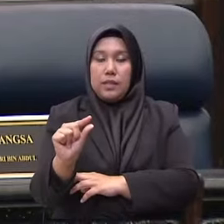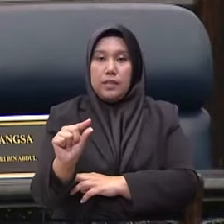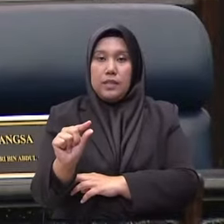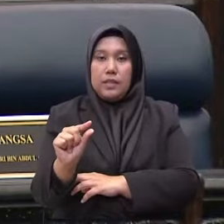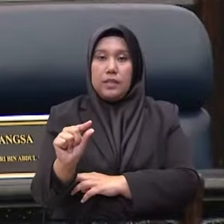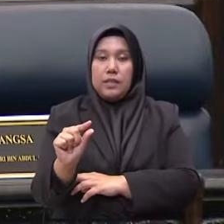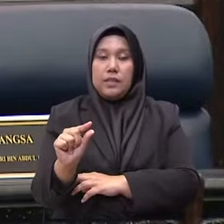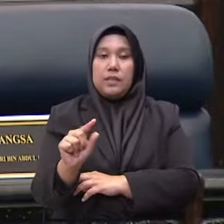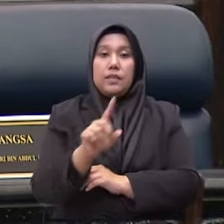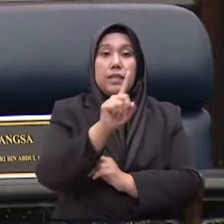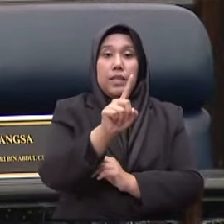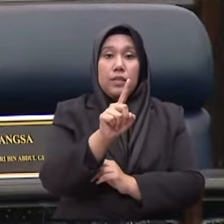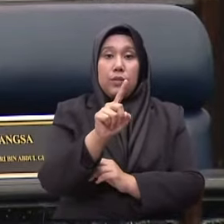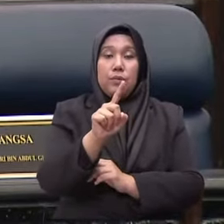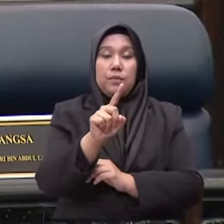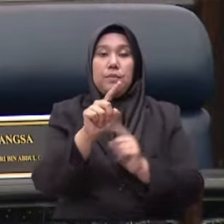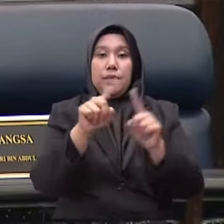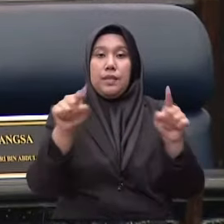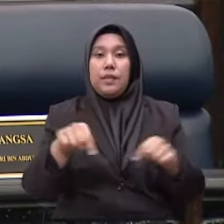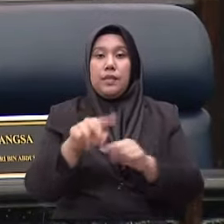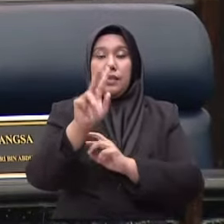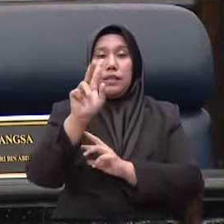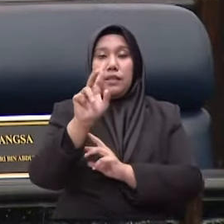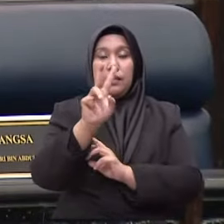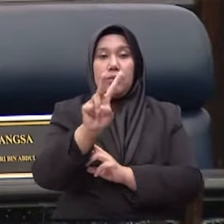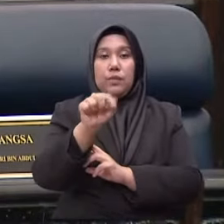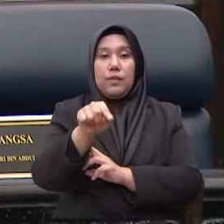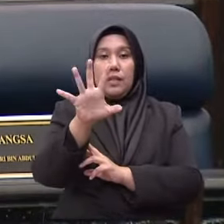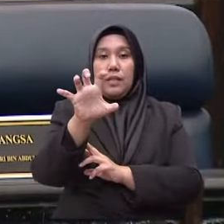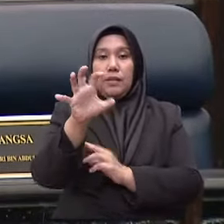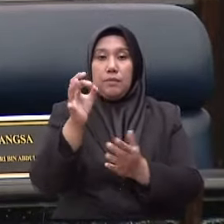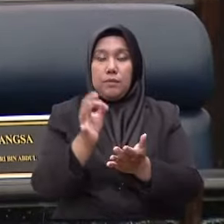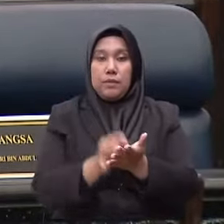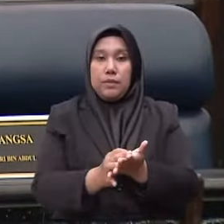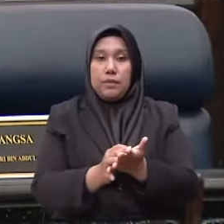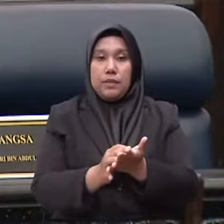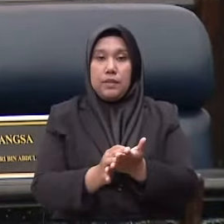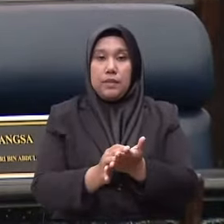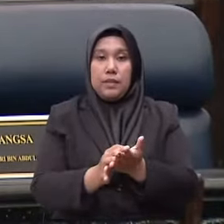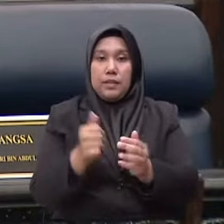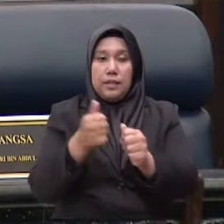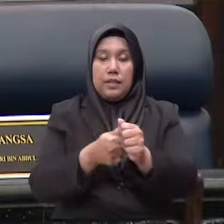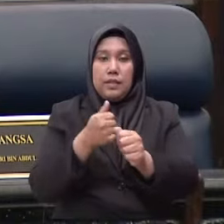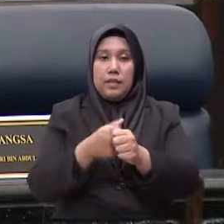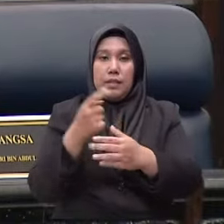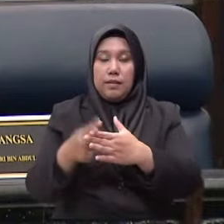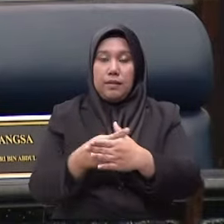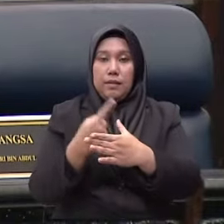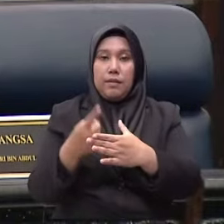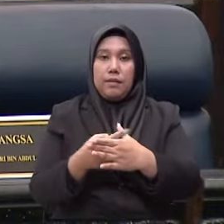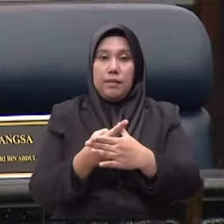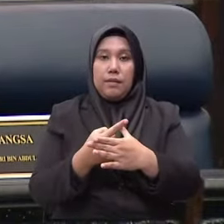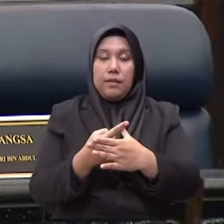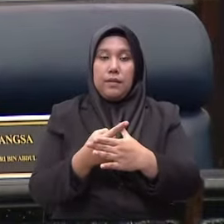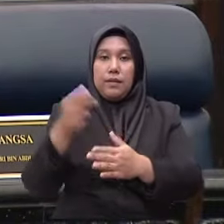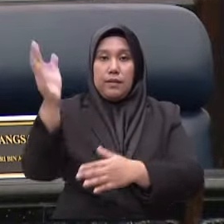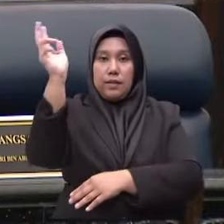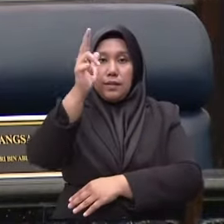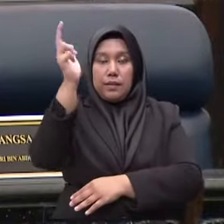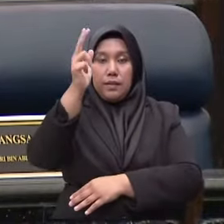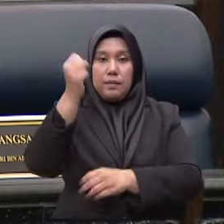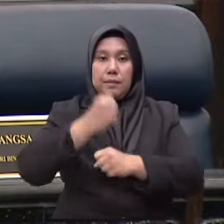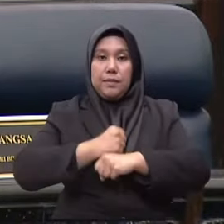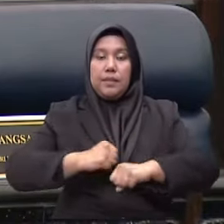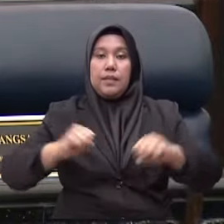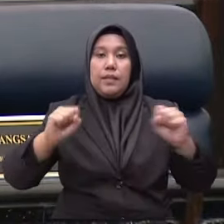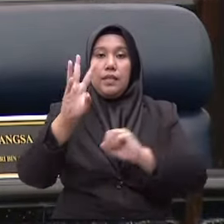r. satu paket tiap-tiap bulan kerajaan menyediakan 60 juta paket